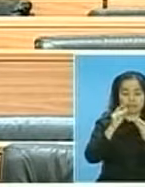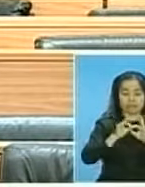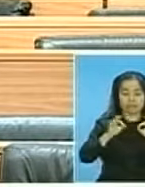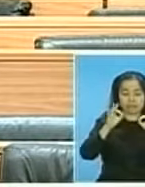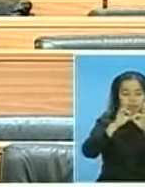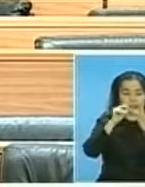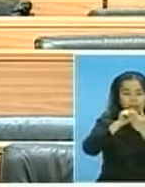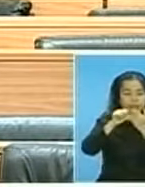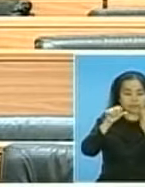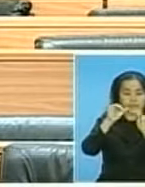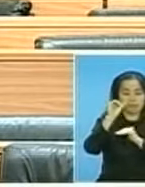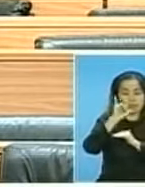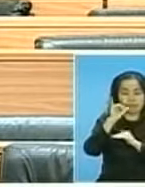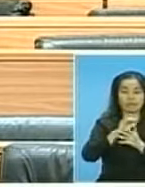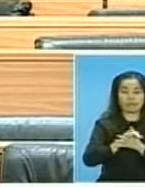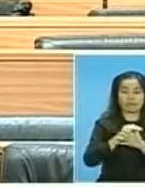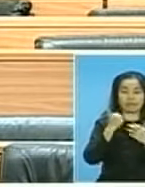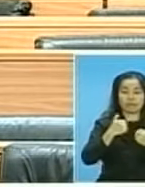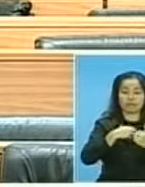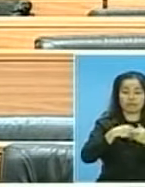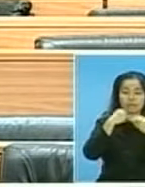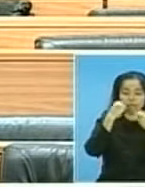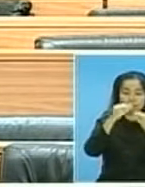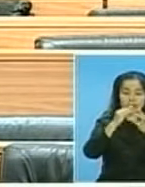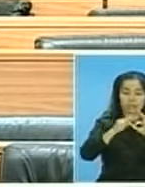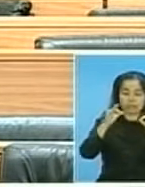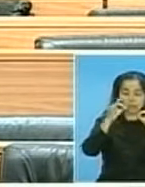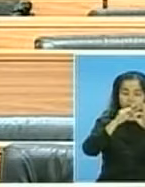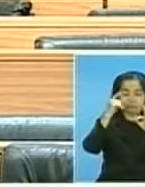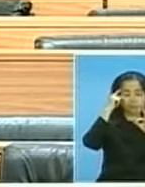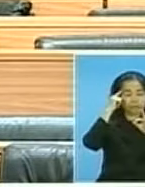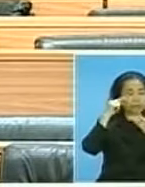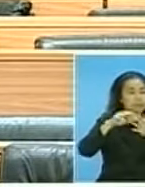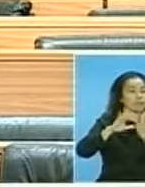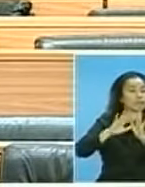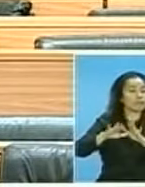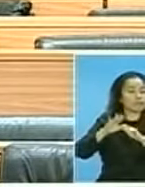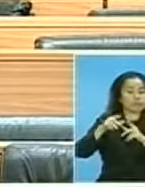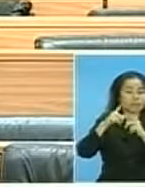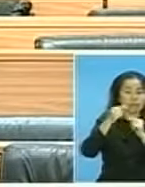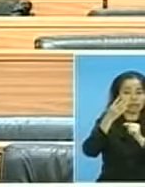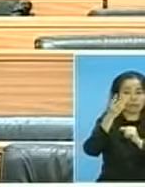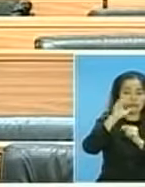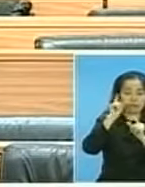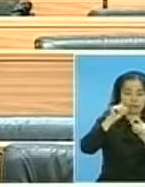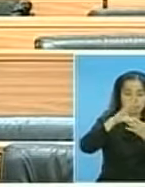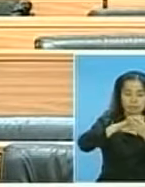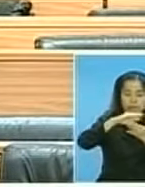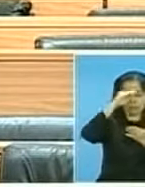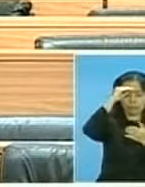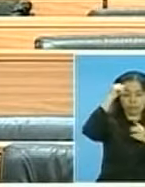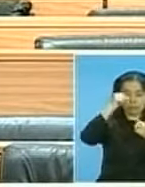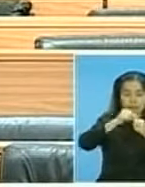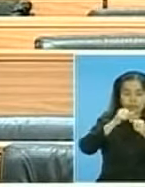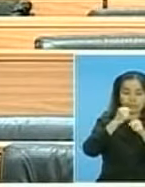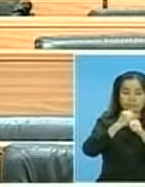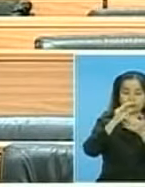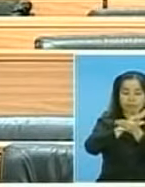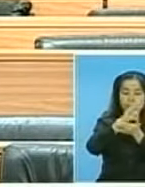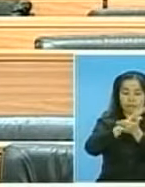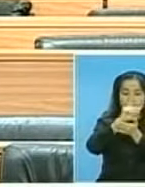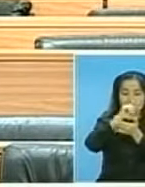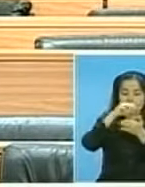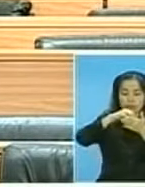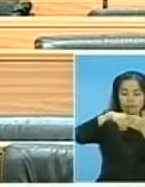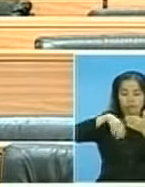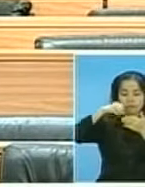คัญผมจึงไม่อยากให้ประเด็นเล็กๆตรงนี้เนี่ยมองข้ามไปและก็อยากให้เป็นบทเรียนที่มีความสำคัญ